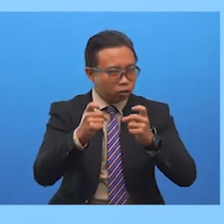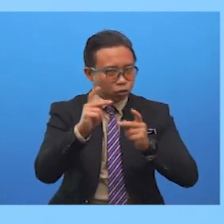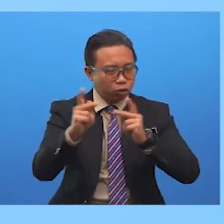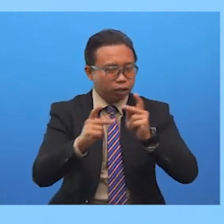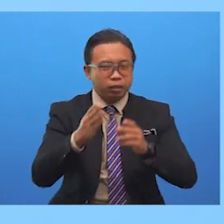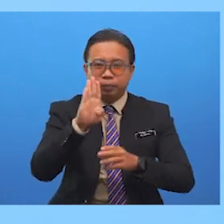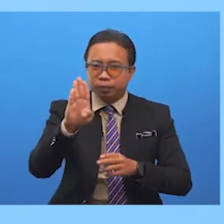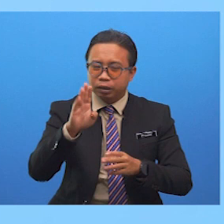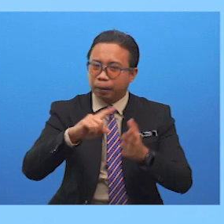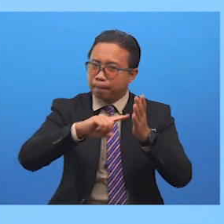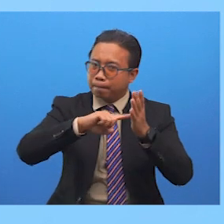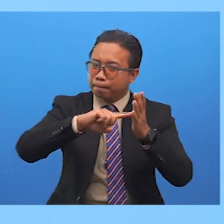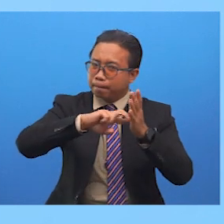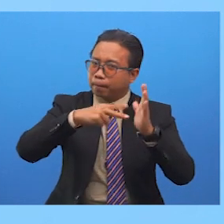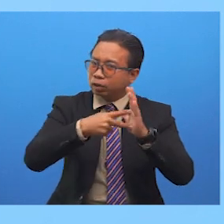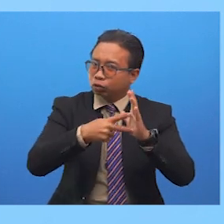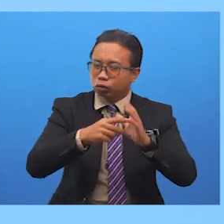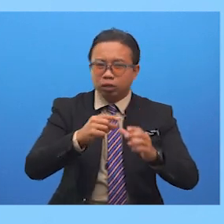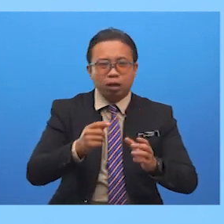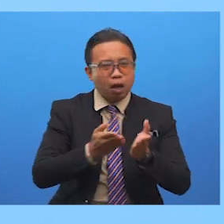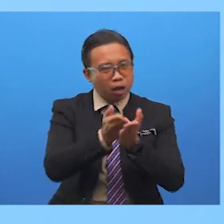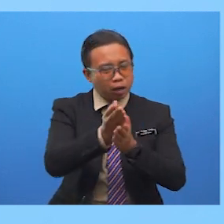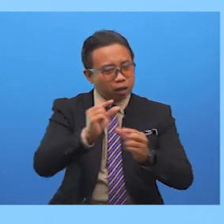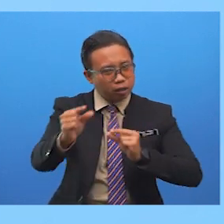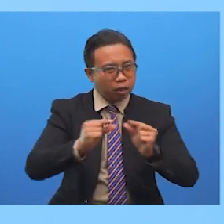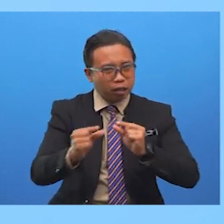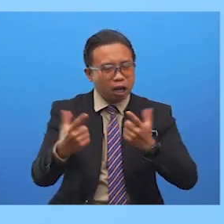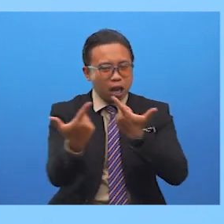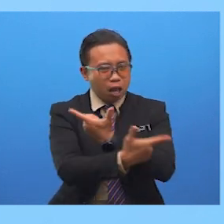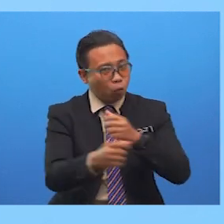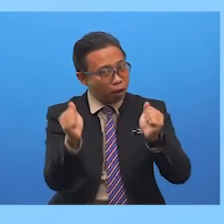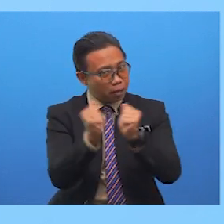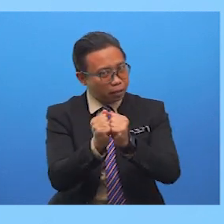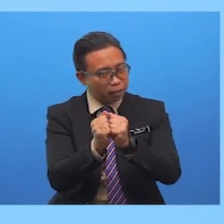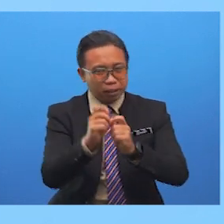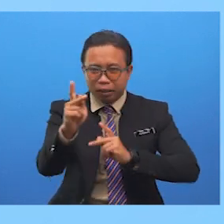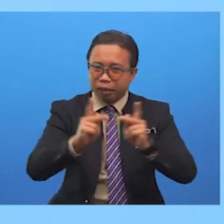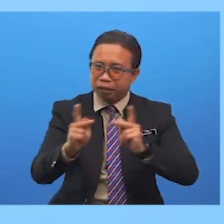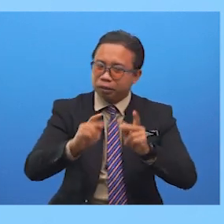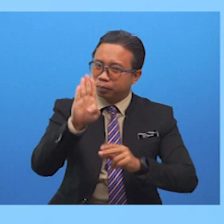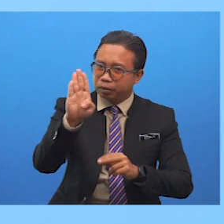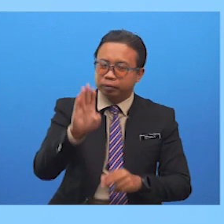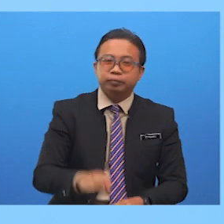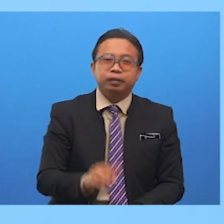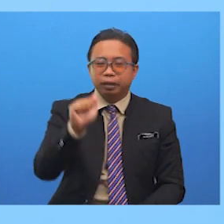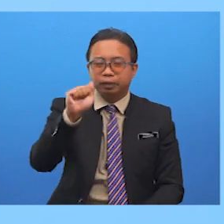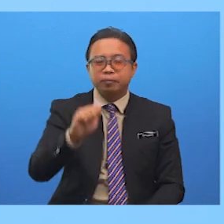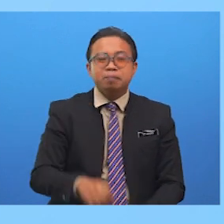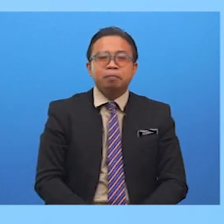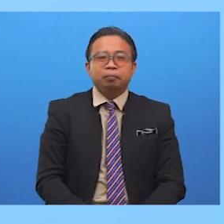tabby bermaksud Arah gerakan rethobe bertentangan dengan arah kereta I